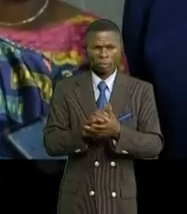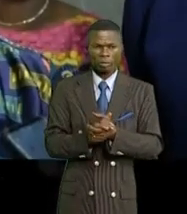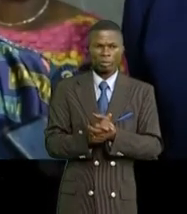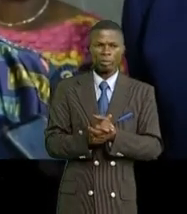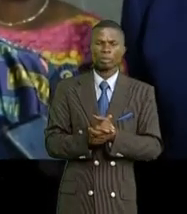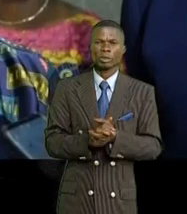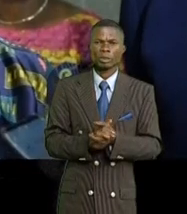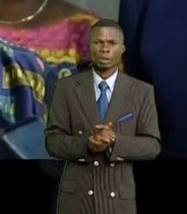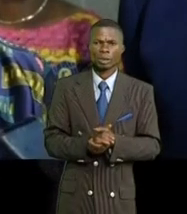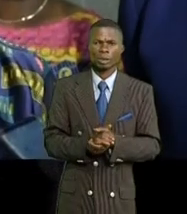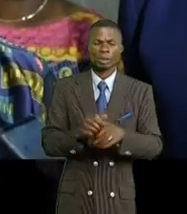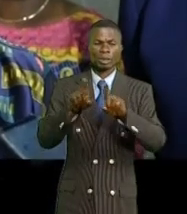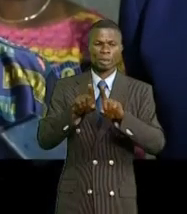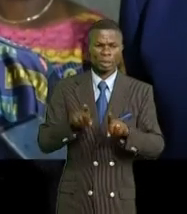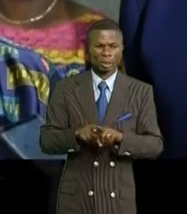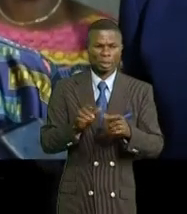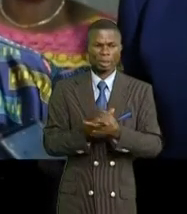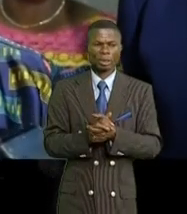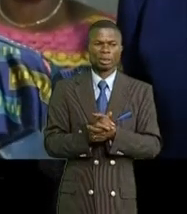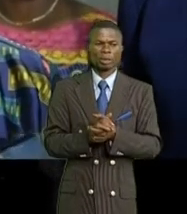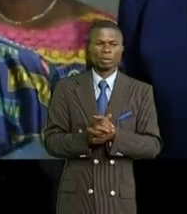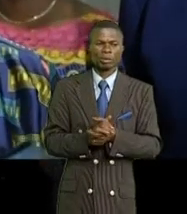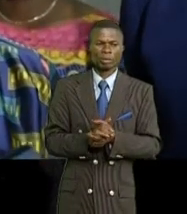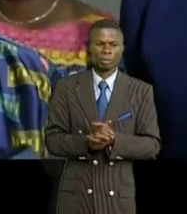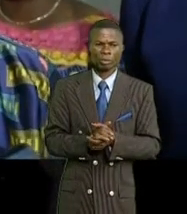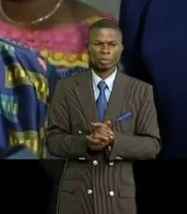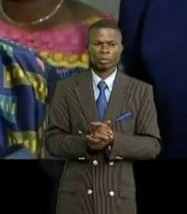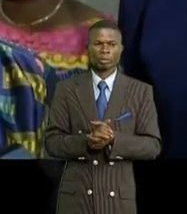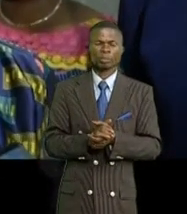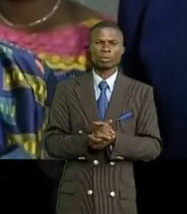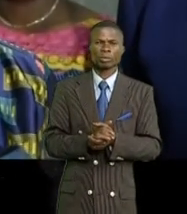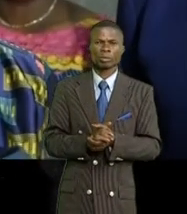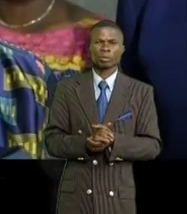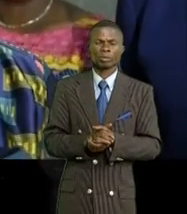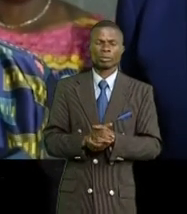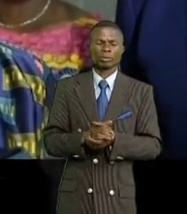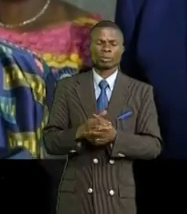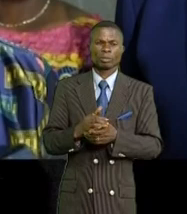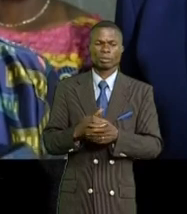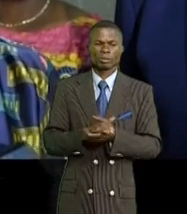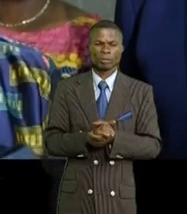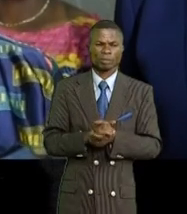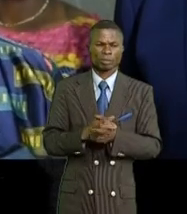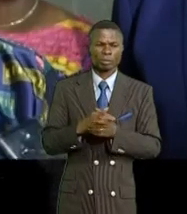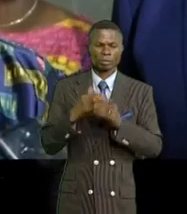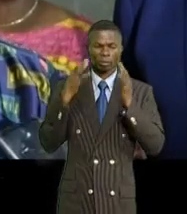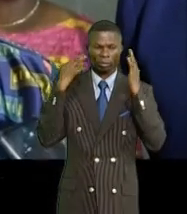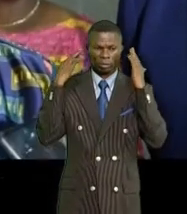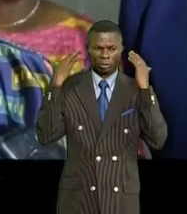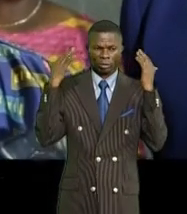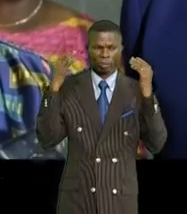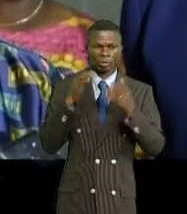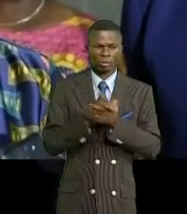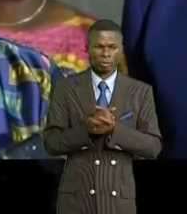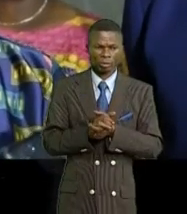attend de nous une collaboration, une très franche collaboration. Il attend de nous un climat de confiance. Et nous,